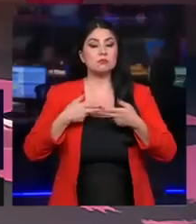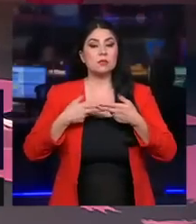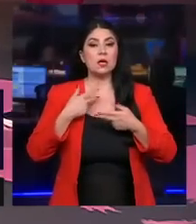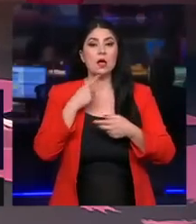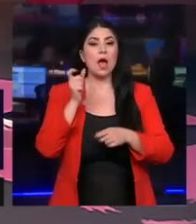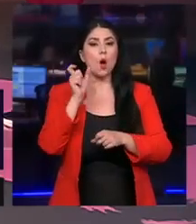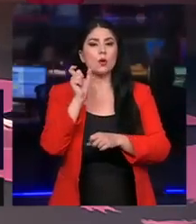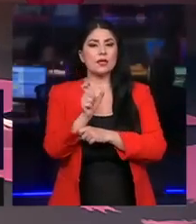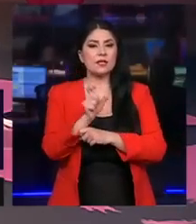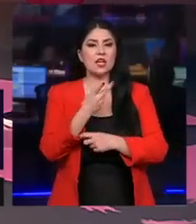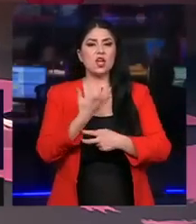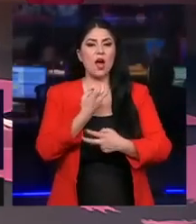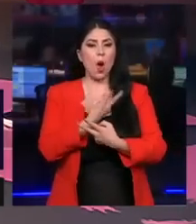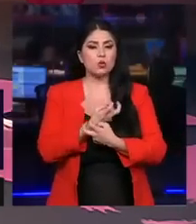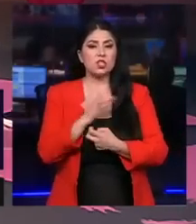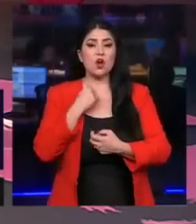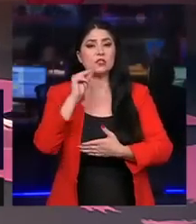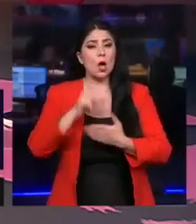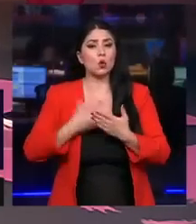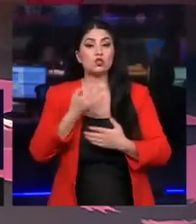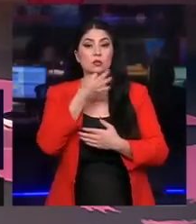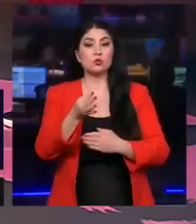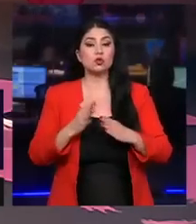au criticat poziția Austriei cu privire la